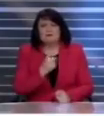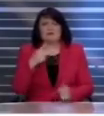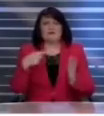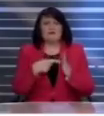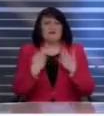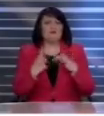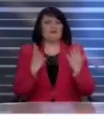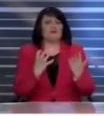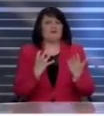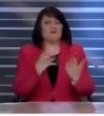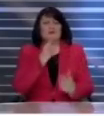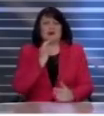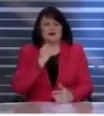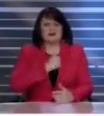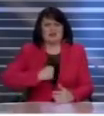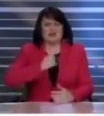90.